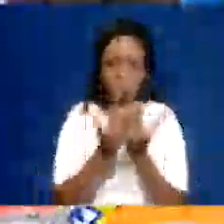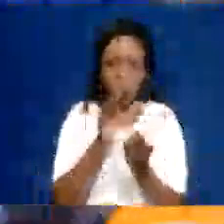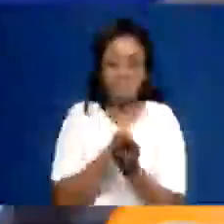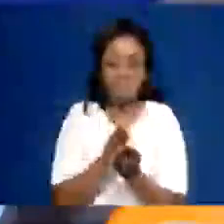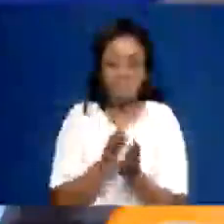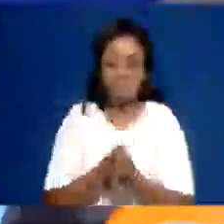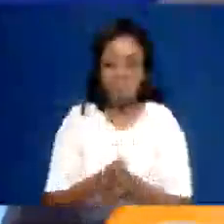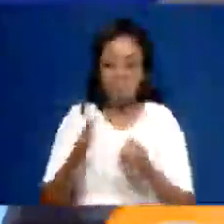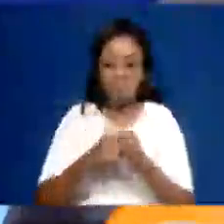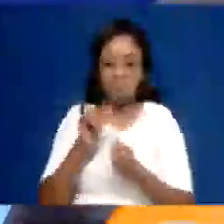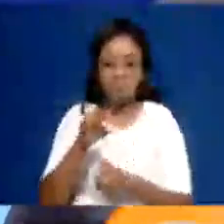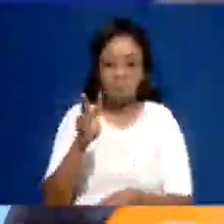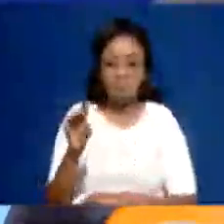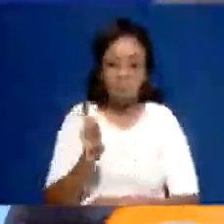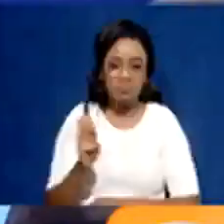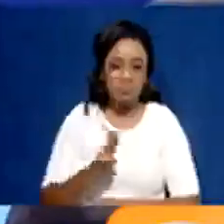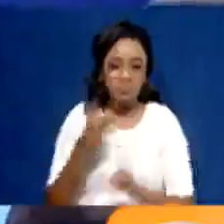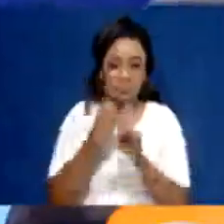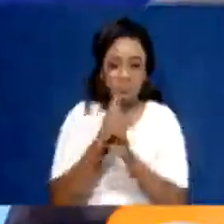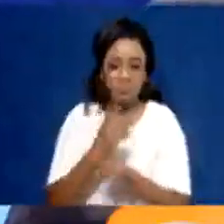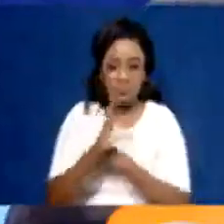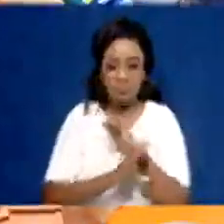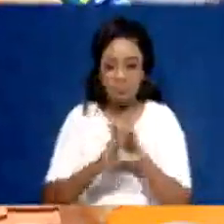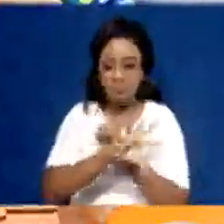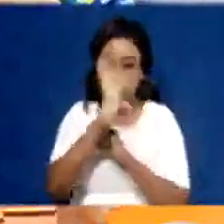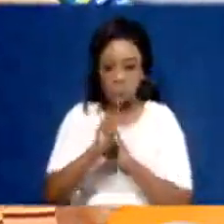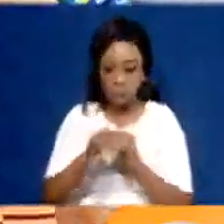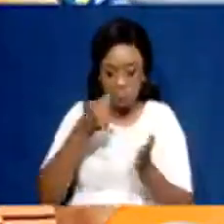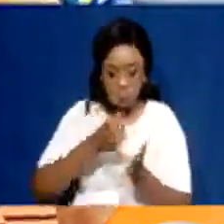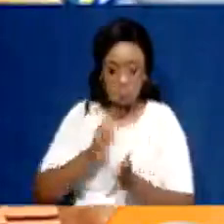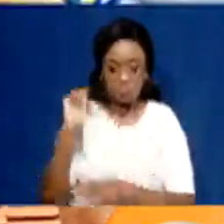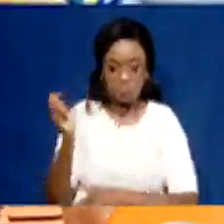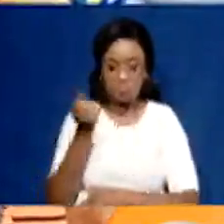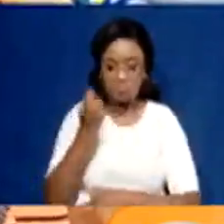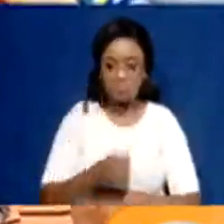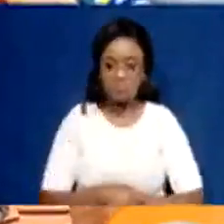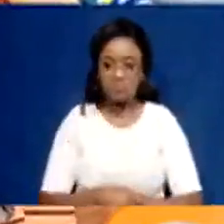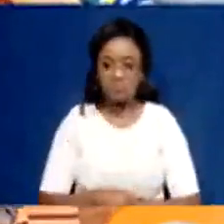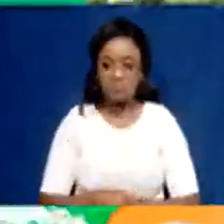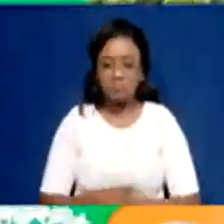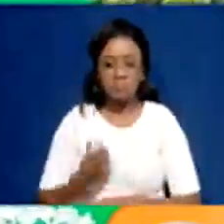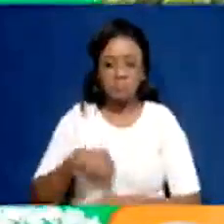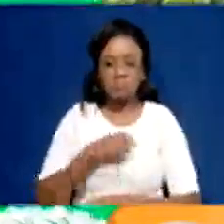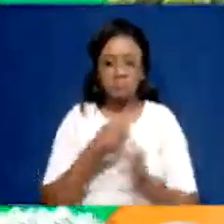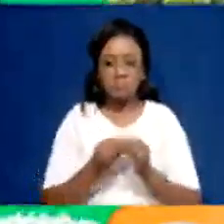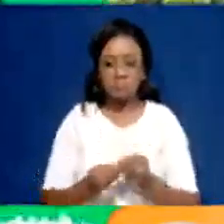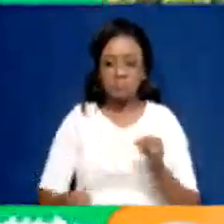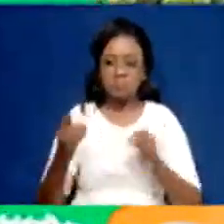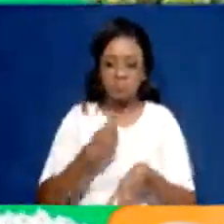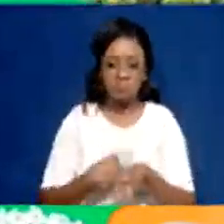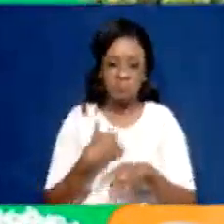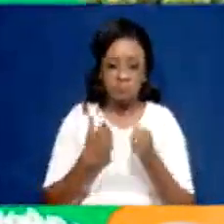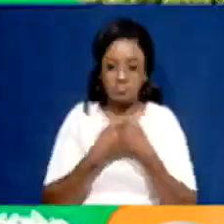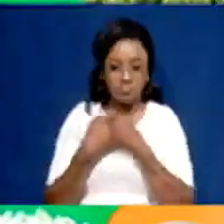9.2 katika mataifa sita barani Afrika, Kenya ikiwa miongoni mwao. For a very long time it has been a big challenge